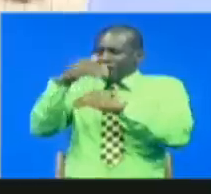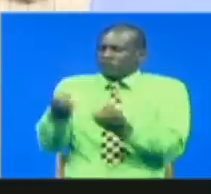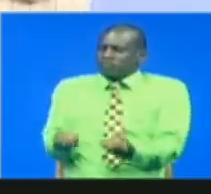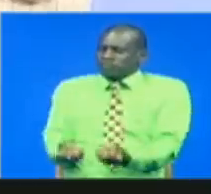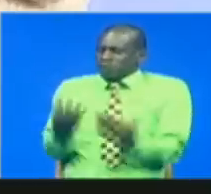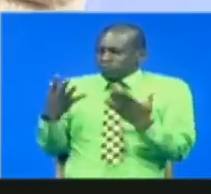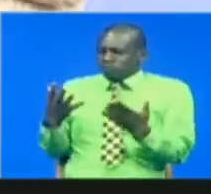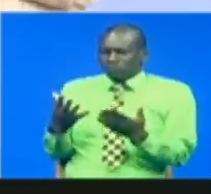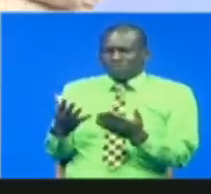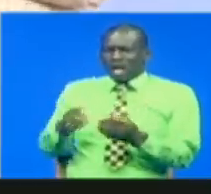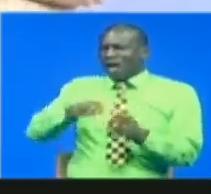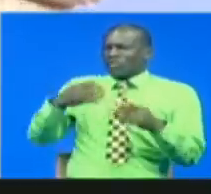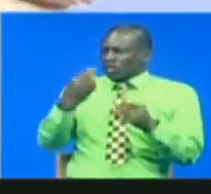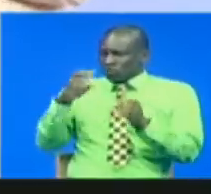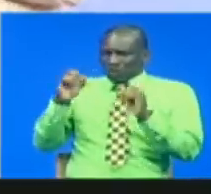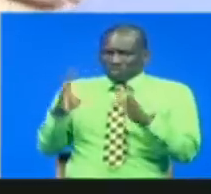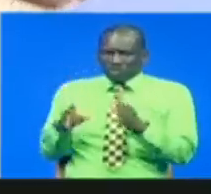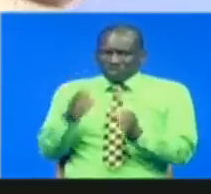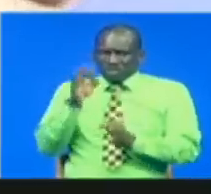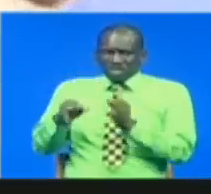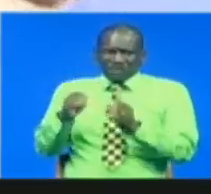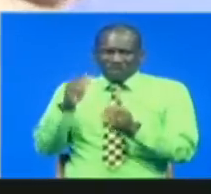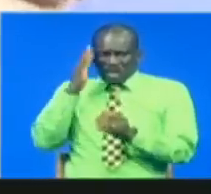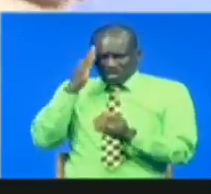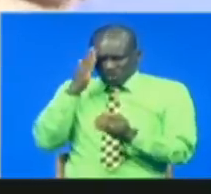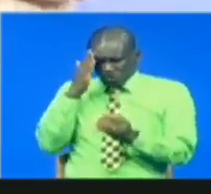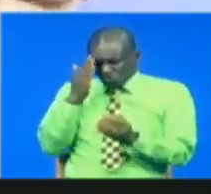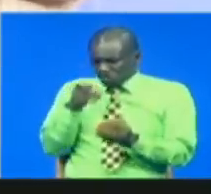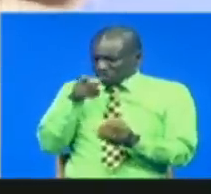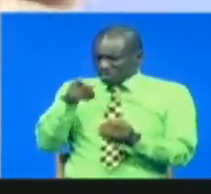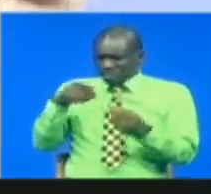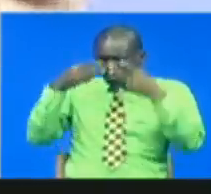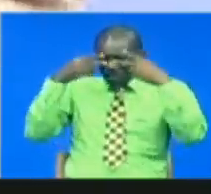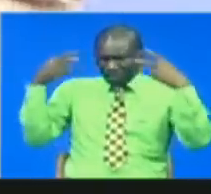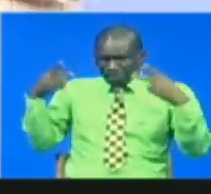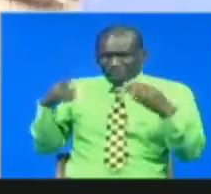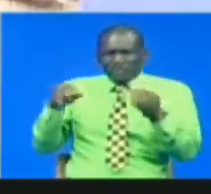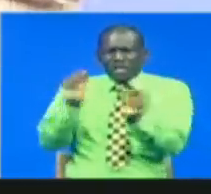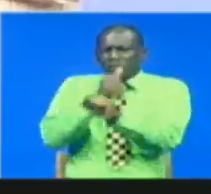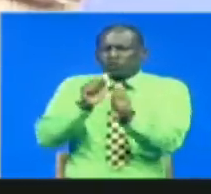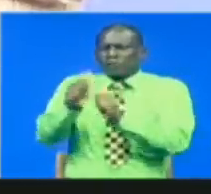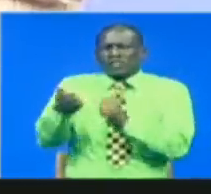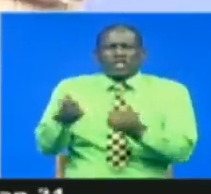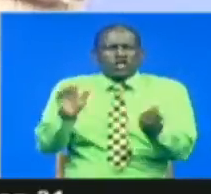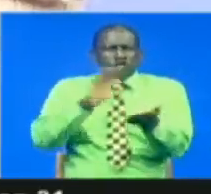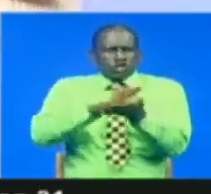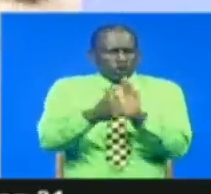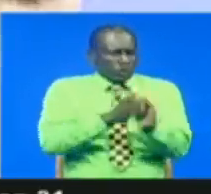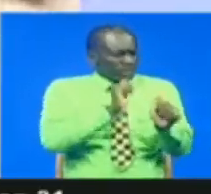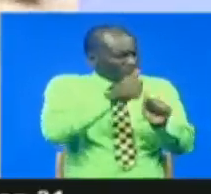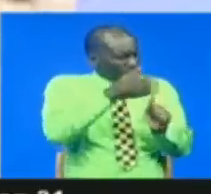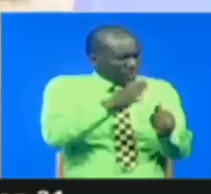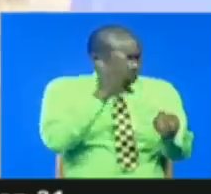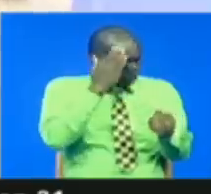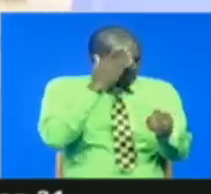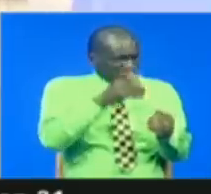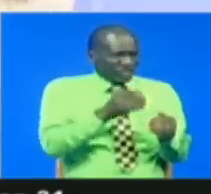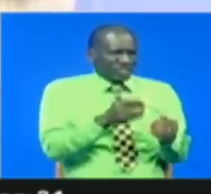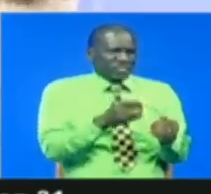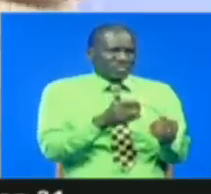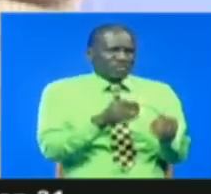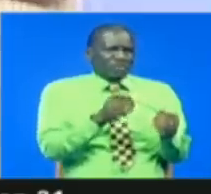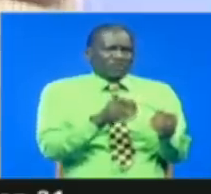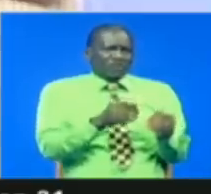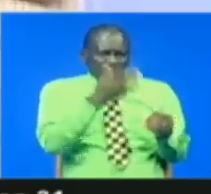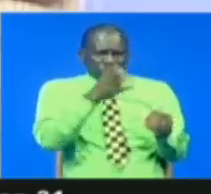sikuona. Ambapo ningejua ni gaidi, sijui kama ningepita hapo. Kweli. Yeah, ni kweli. Hakuna mtu anaweza pita hapo akijua kuna gaidi. Sababu hata angekuwa na mebrandish kitu